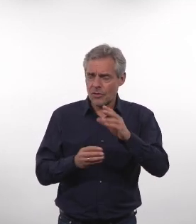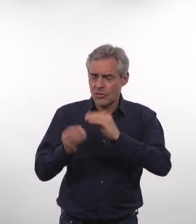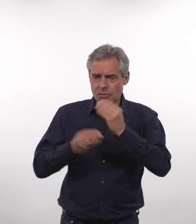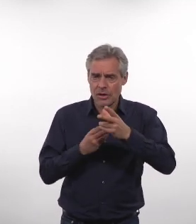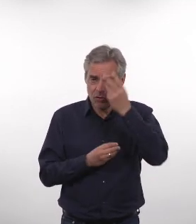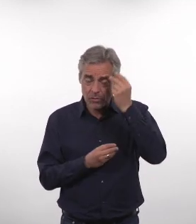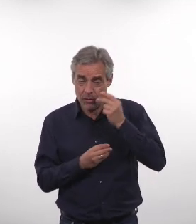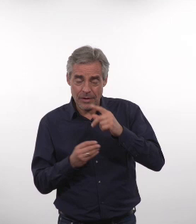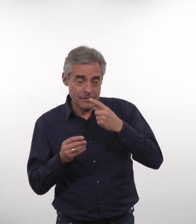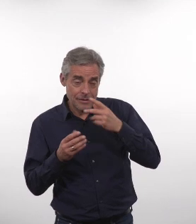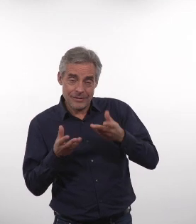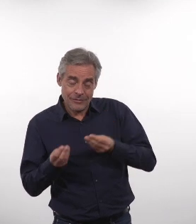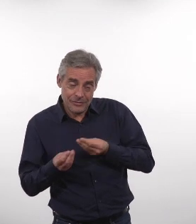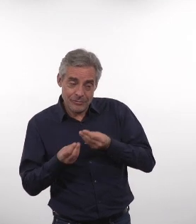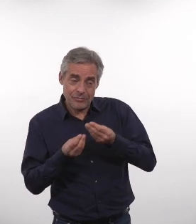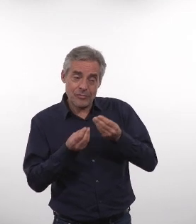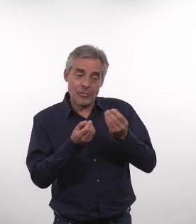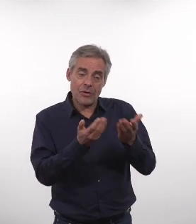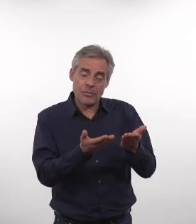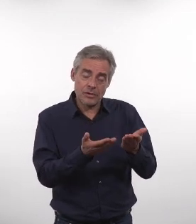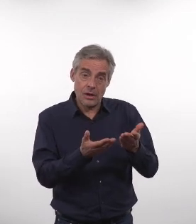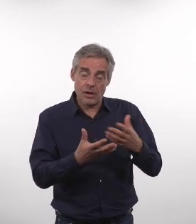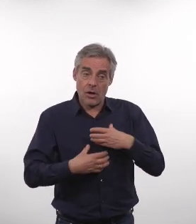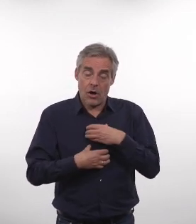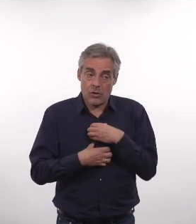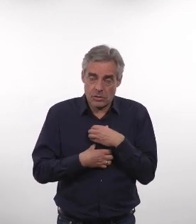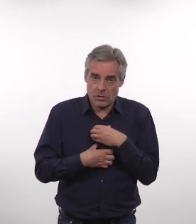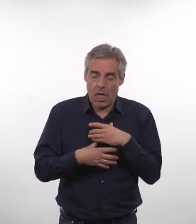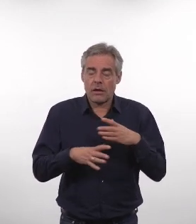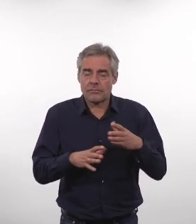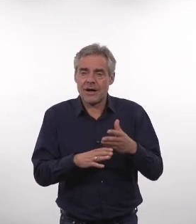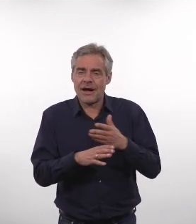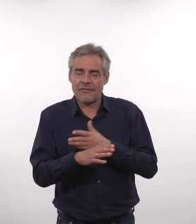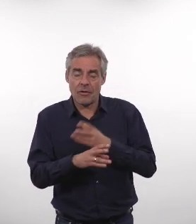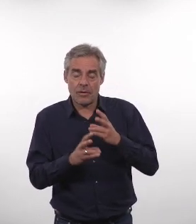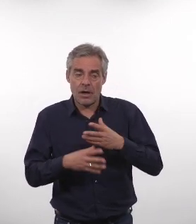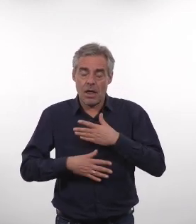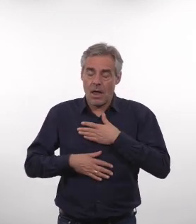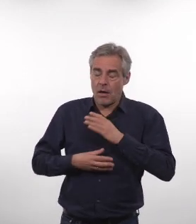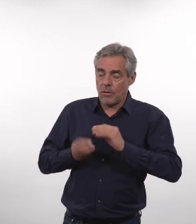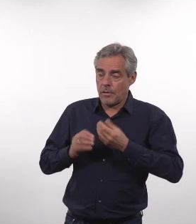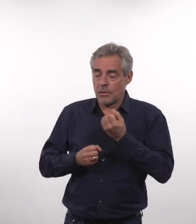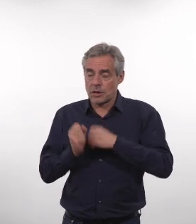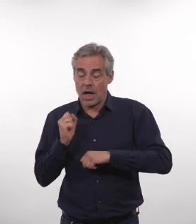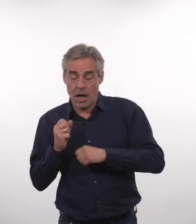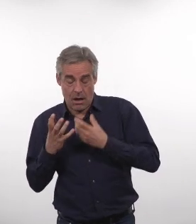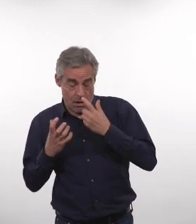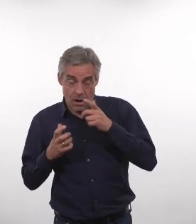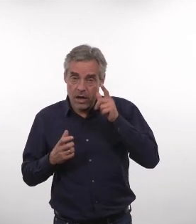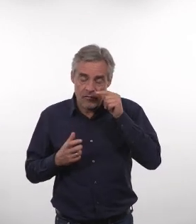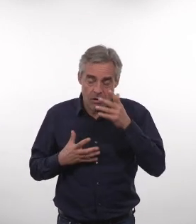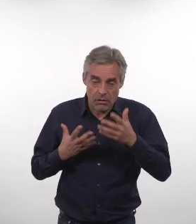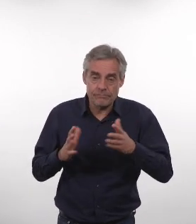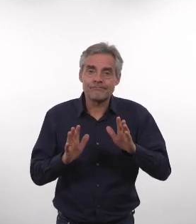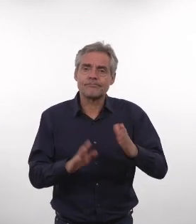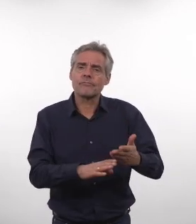au soin, quelque chose qui peut être anxiogène pour elle, quelque chose qui va la mettre en difficulté, qui va lui demander un effort. Et